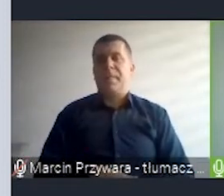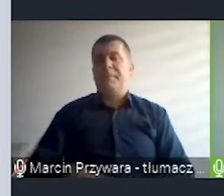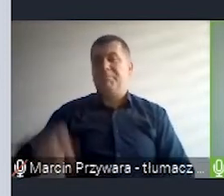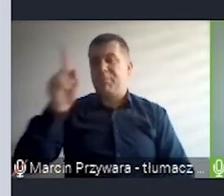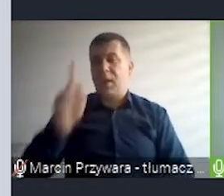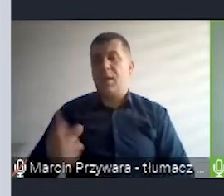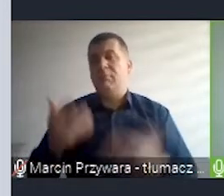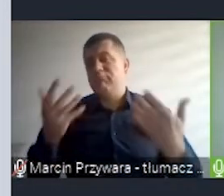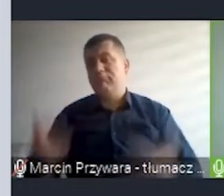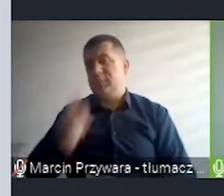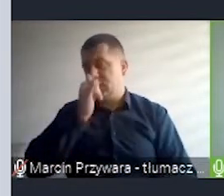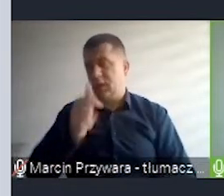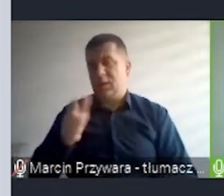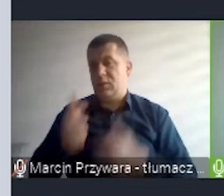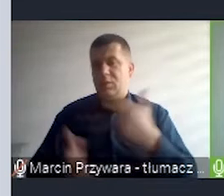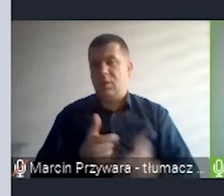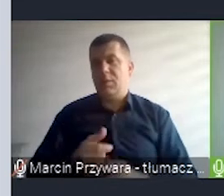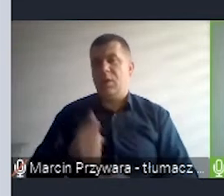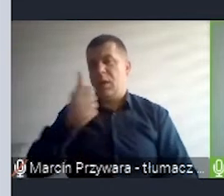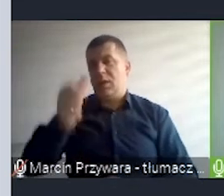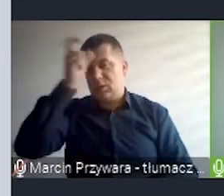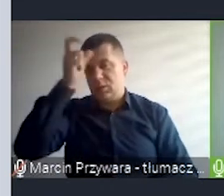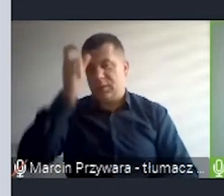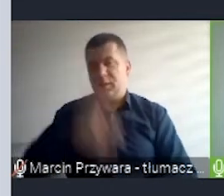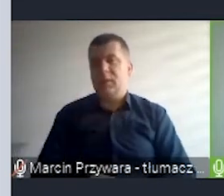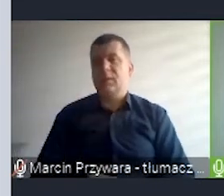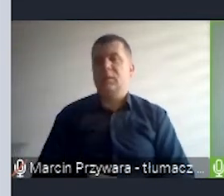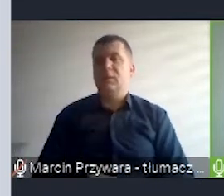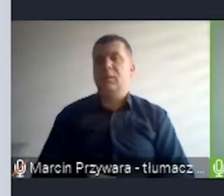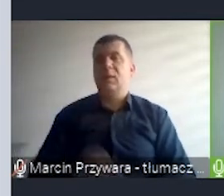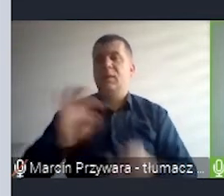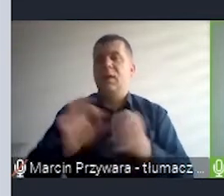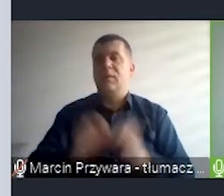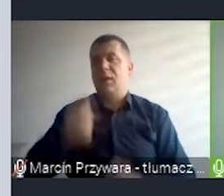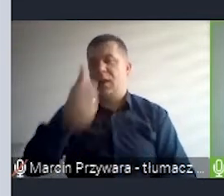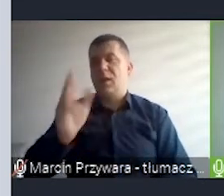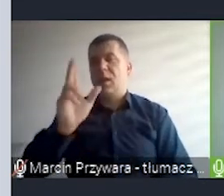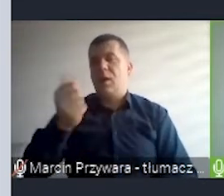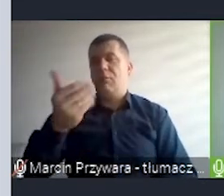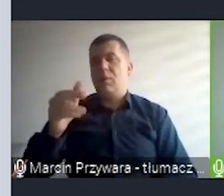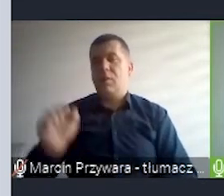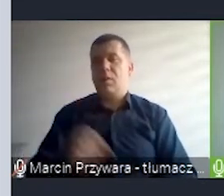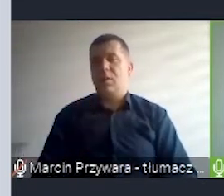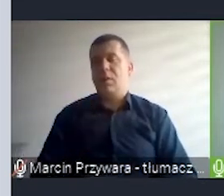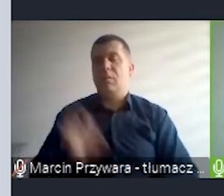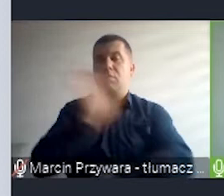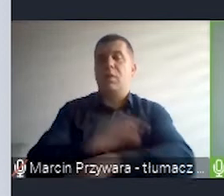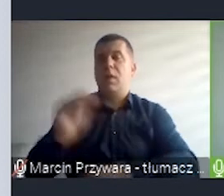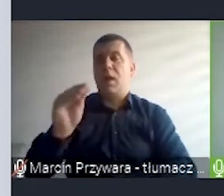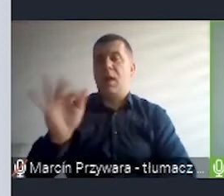ale no niestety nie da się tego zrobić tak, żeby robił to jeden człowiek, nawet jedna komórka organizacyjna. W projektach FS-u